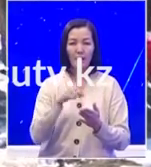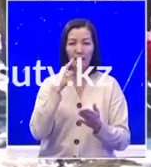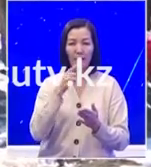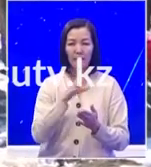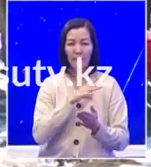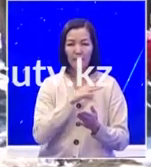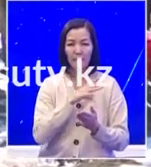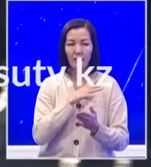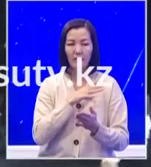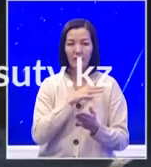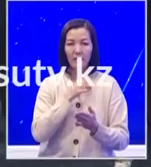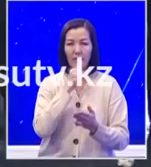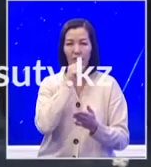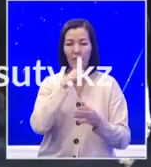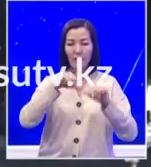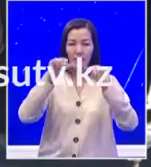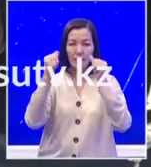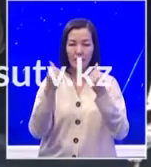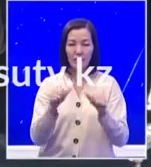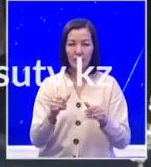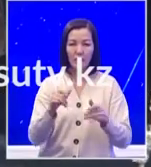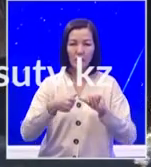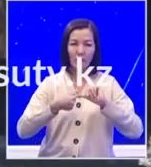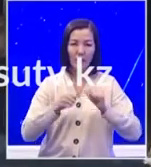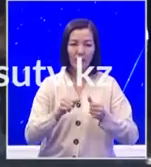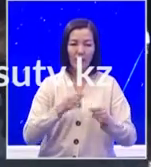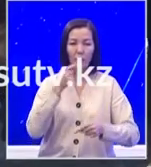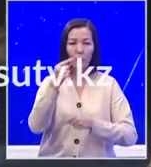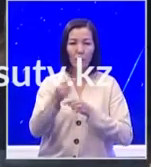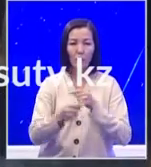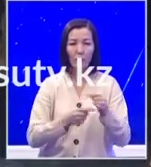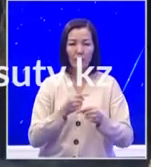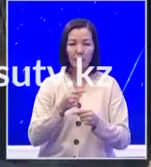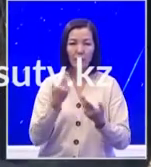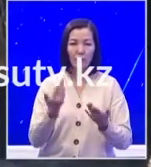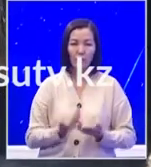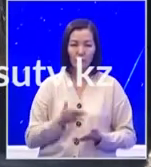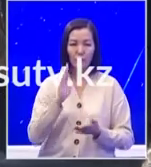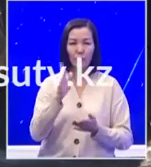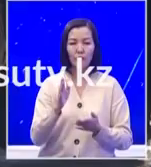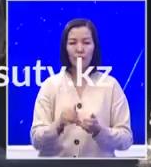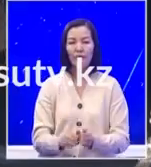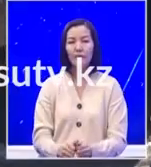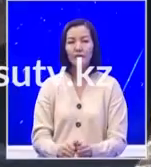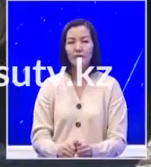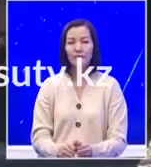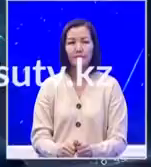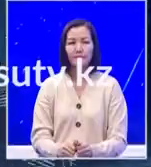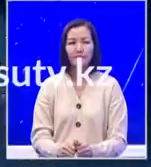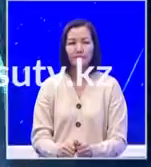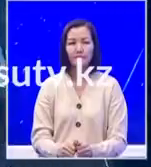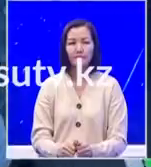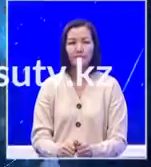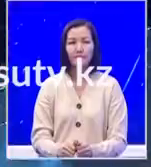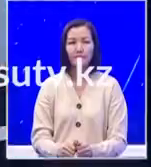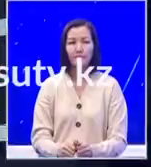Бабамыздың ескерткіші тұғырлы болсын, ұрпақтары ғұмырлы болсын. Әумин. Әумин.